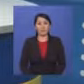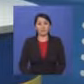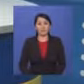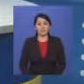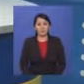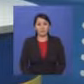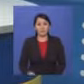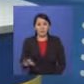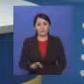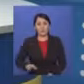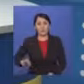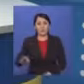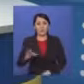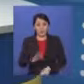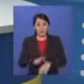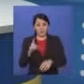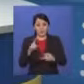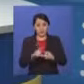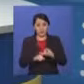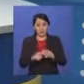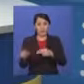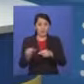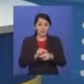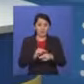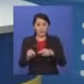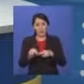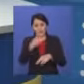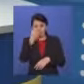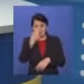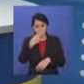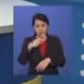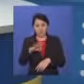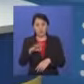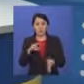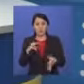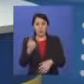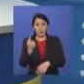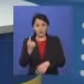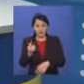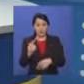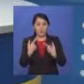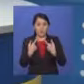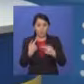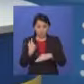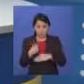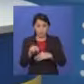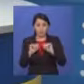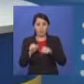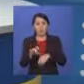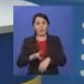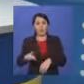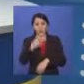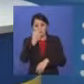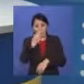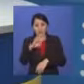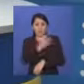Хабарымызды жалғастырамыз. Облысты енді коронавирусты емдеуге арналған дәрілерді нарықтағы бағадан арзанырақ сатып алуға болады. Өңірде дәрілік заттар